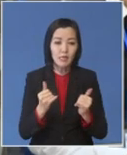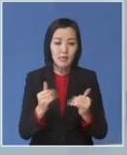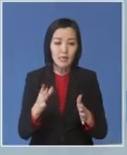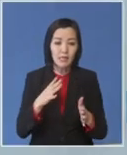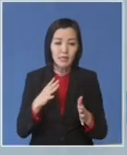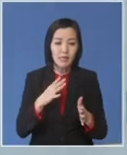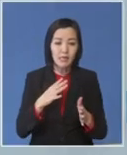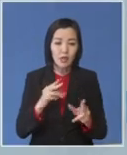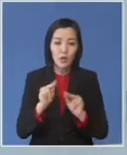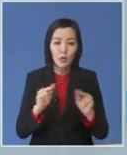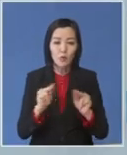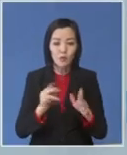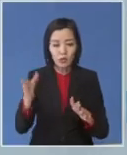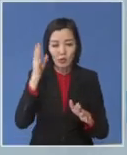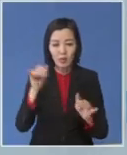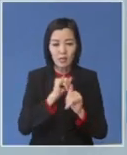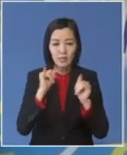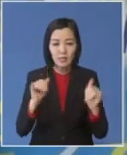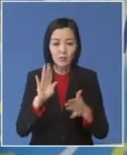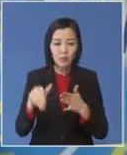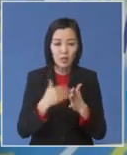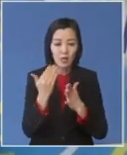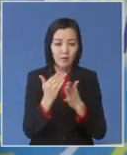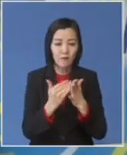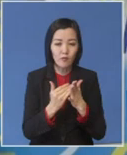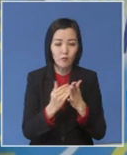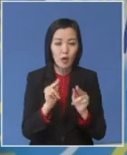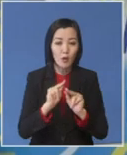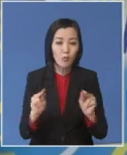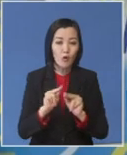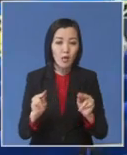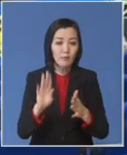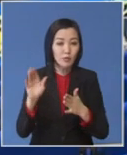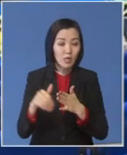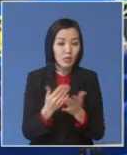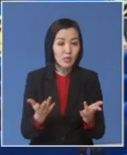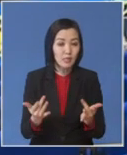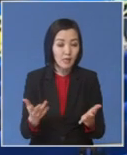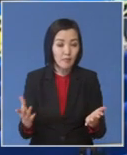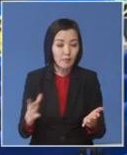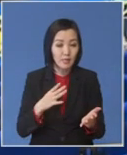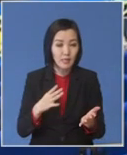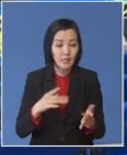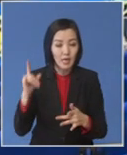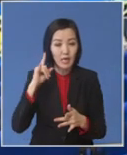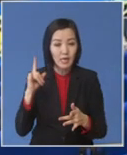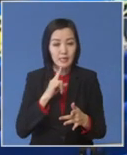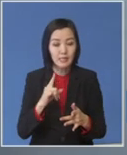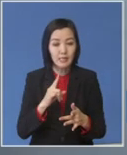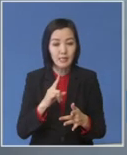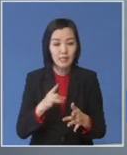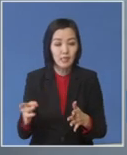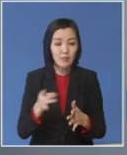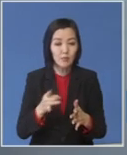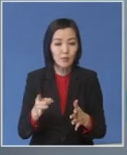функционалдық сауаттылығын дамытуға бағытталған жаңа реформа ең бірінші мұғалімнен жаңашылдықты талап етеді дейді. Қазақстан білім берусінің үздігі әдіскер